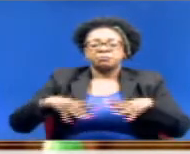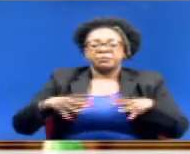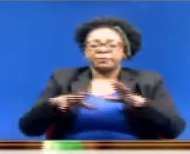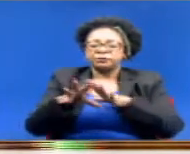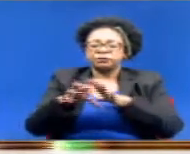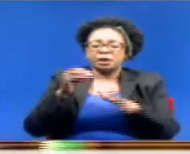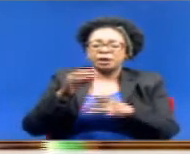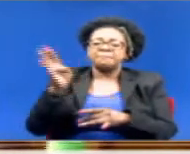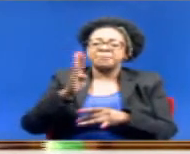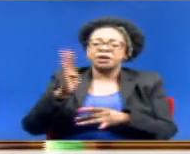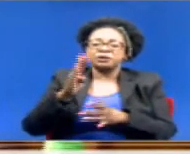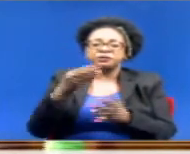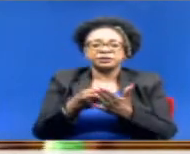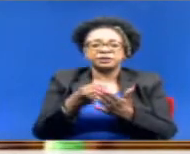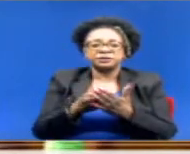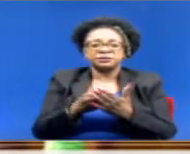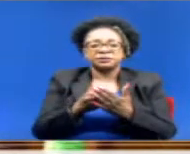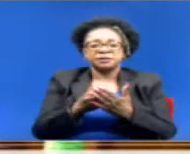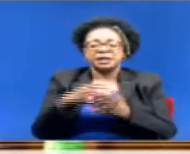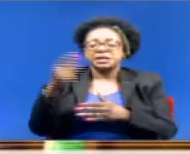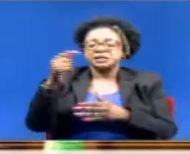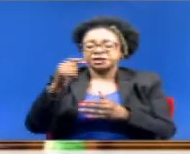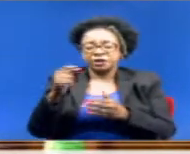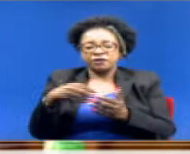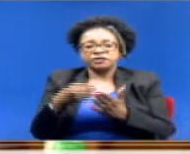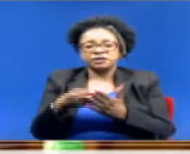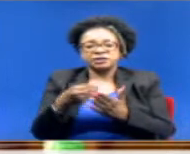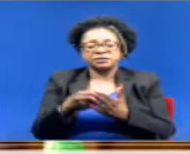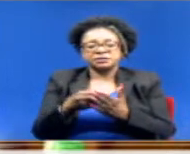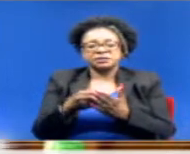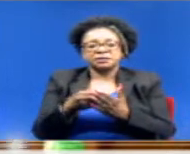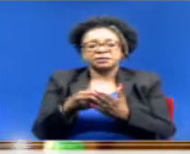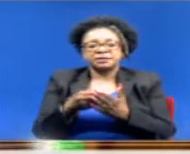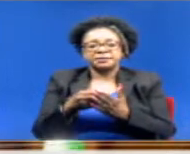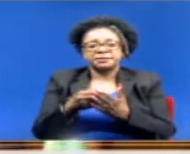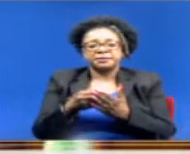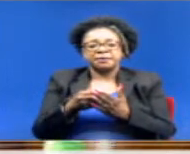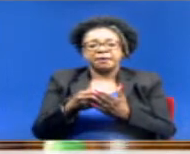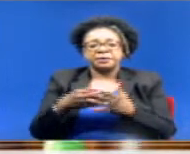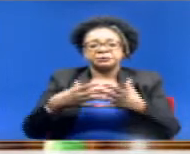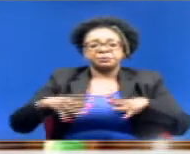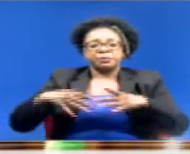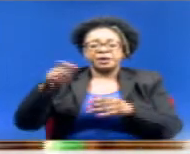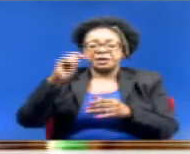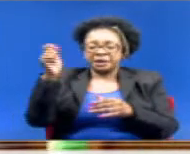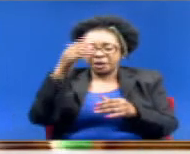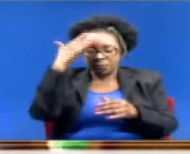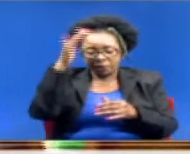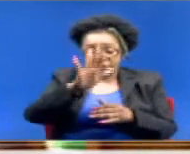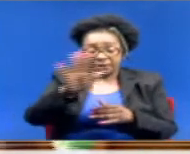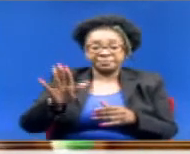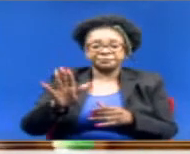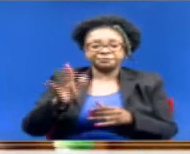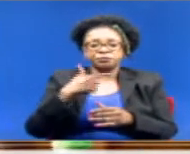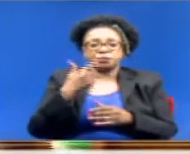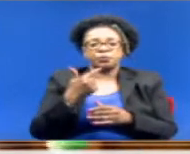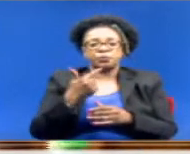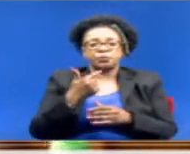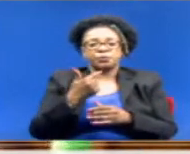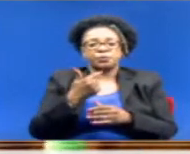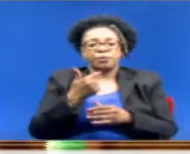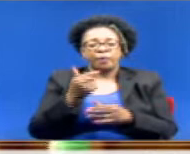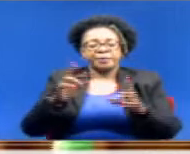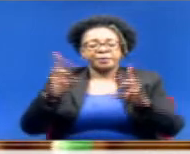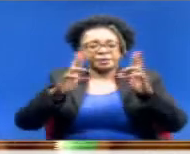and billions and trillions, and people in Kenya, and we know them, who are ready